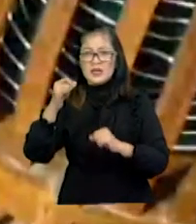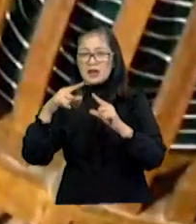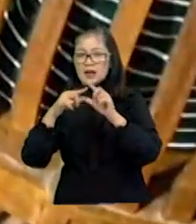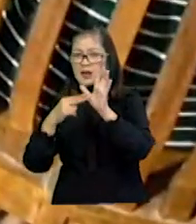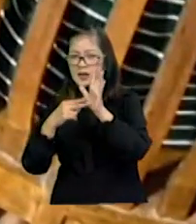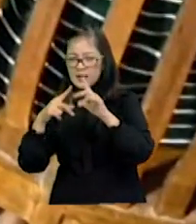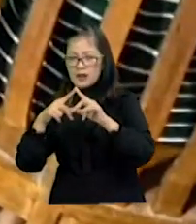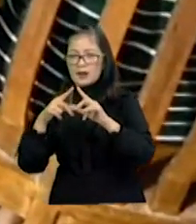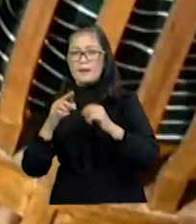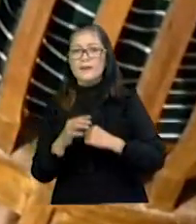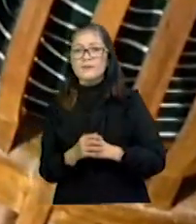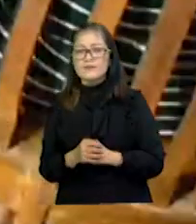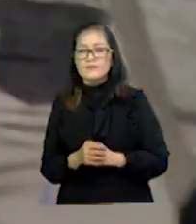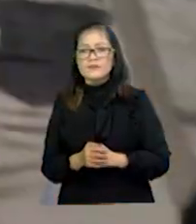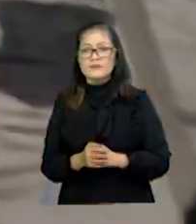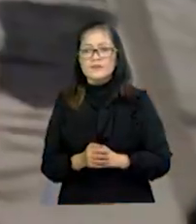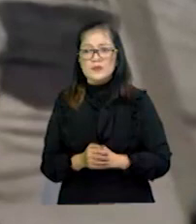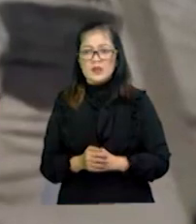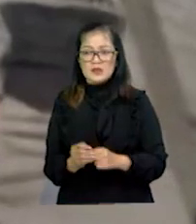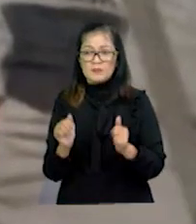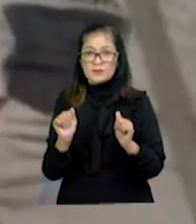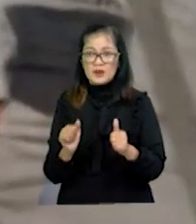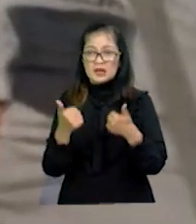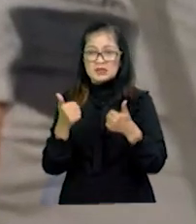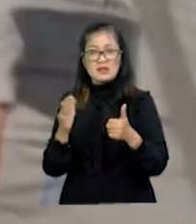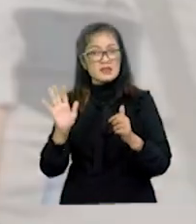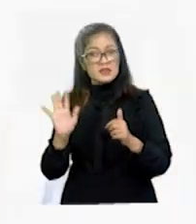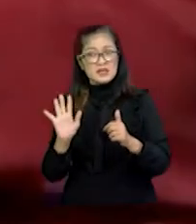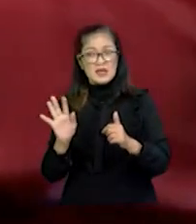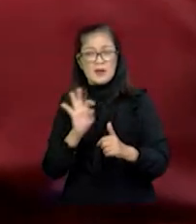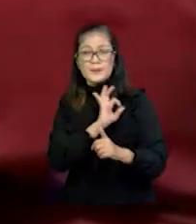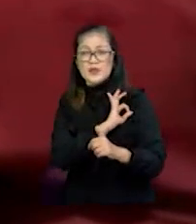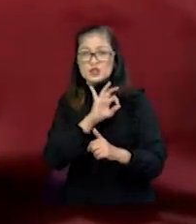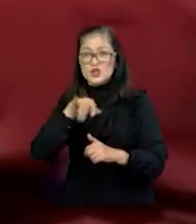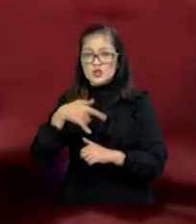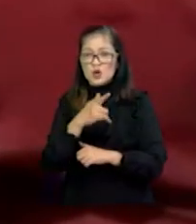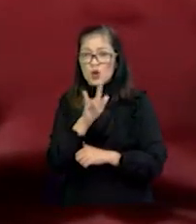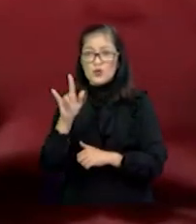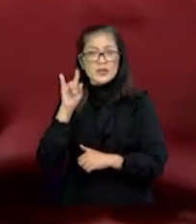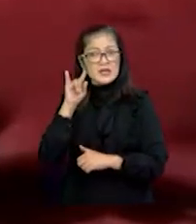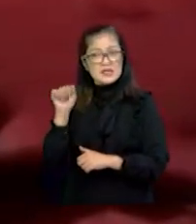Pelaku juga melakukan perbuatan yang tidak pantas yang dinilai menghina istri presiden.